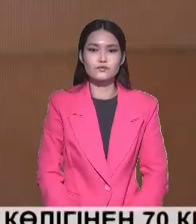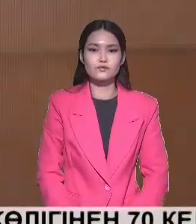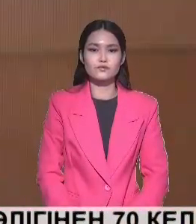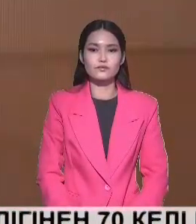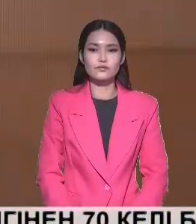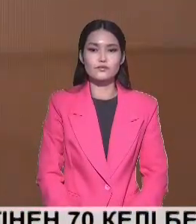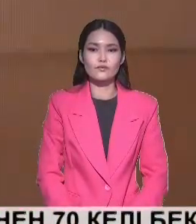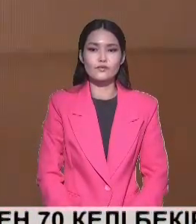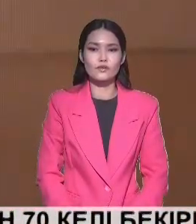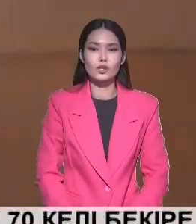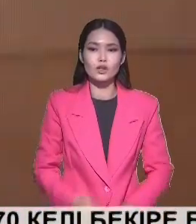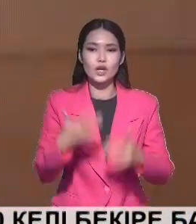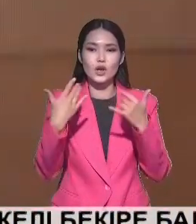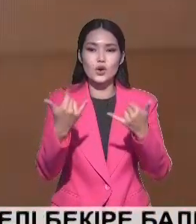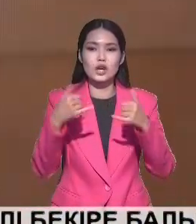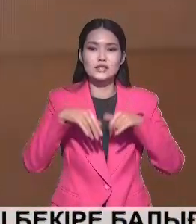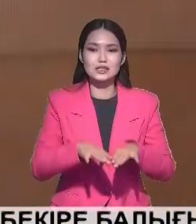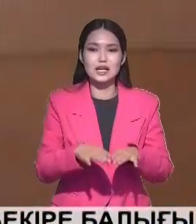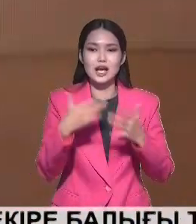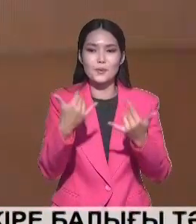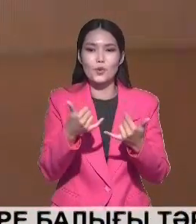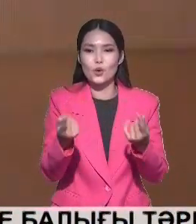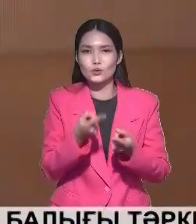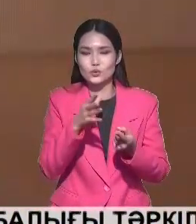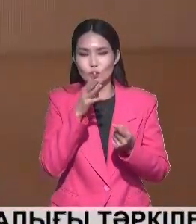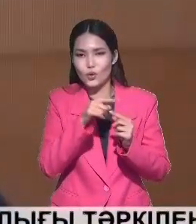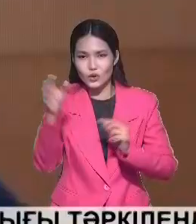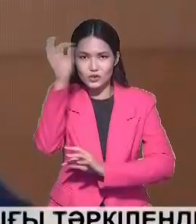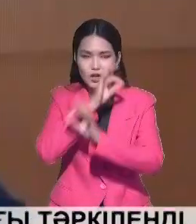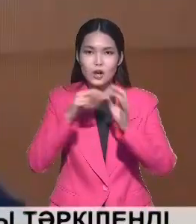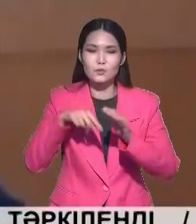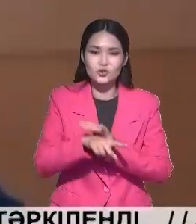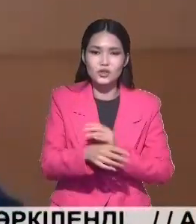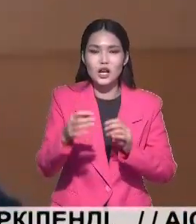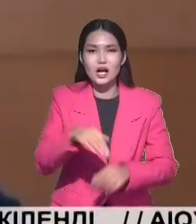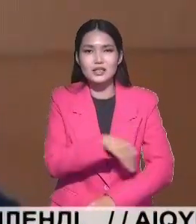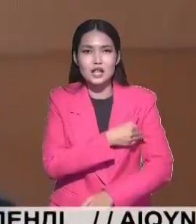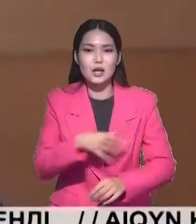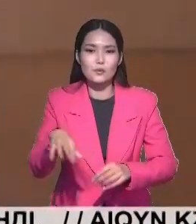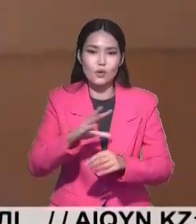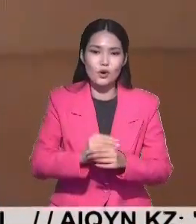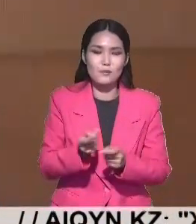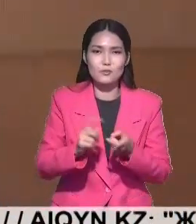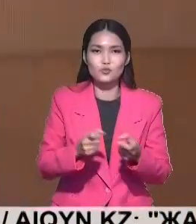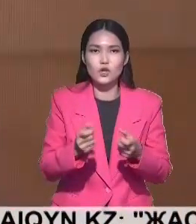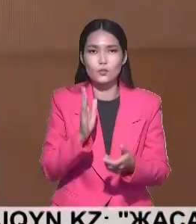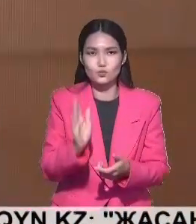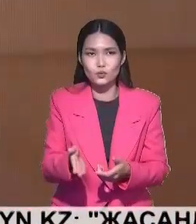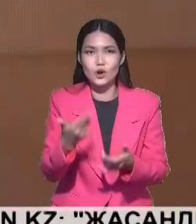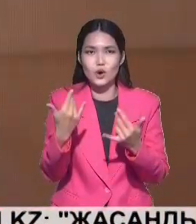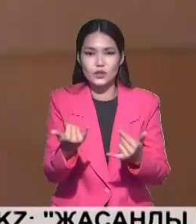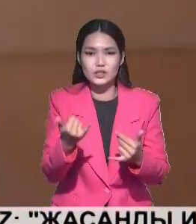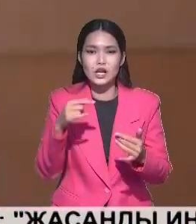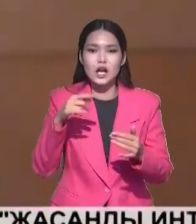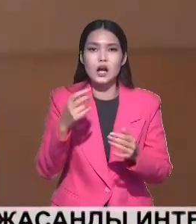13 қазанда номер 1 қазандық іске қосылды және тәулік ішінде шығатын температура 25 градусты құрады. 13